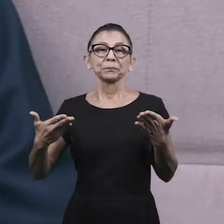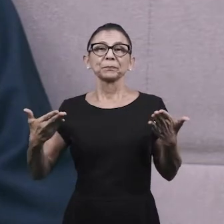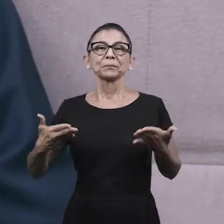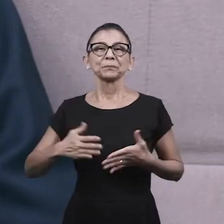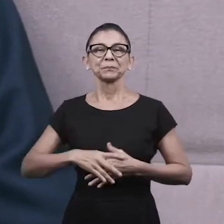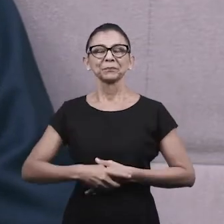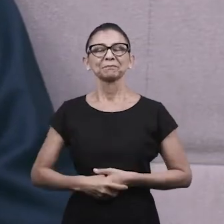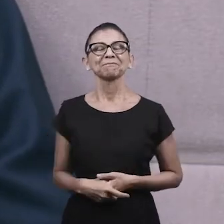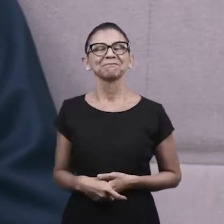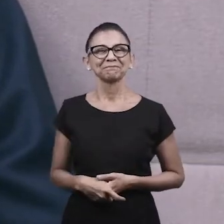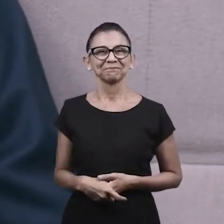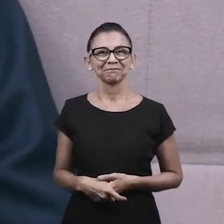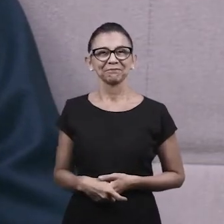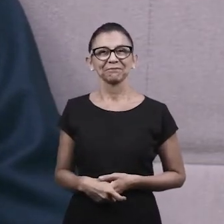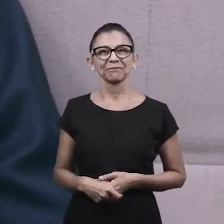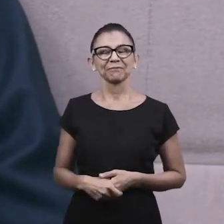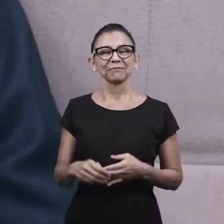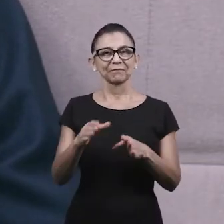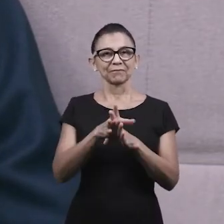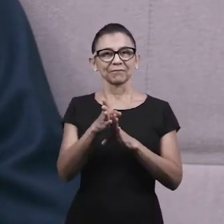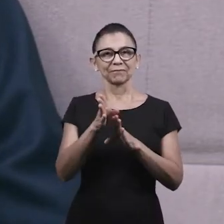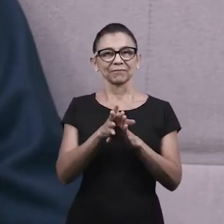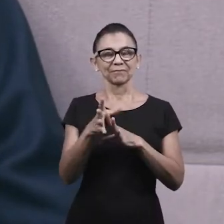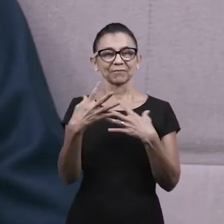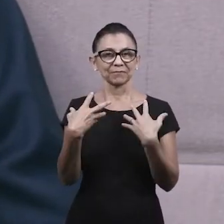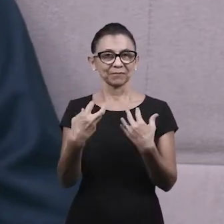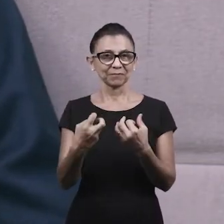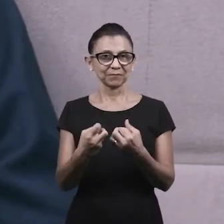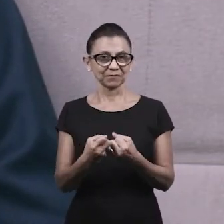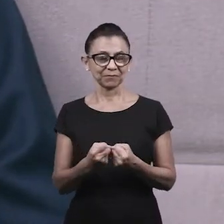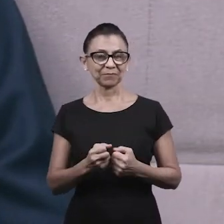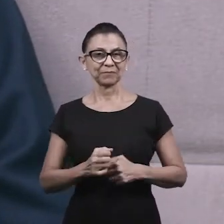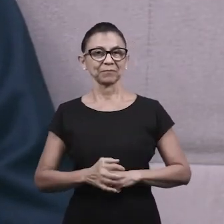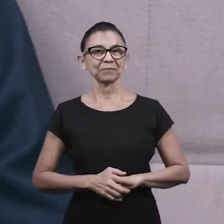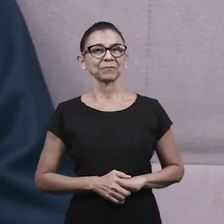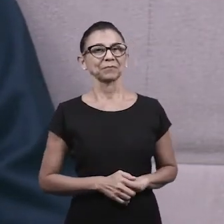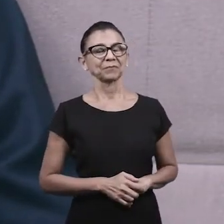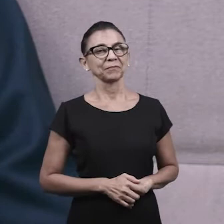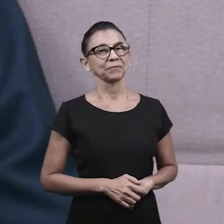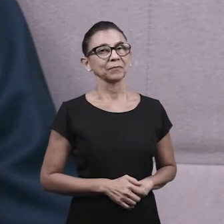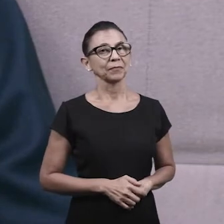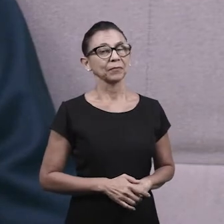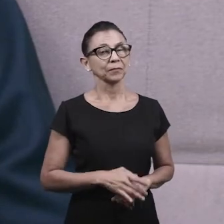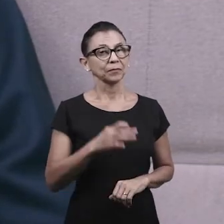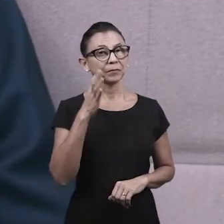comme un avertissement, comme